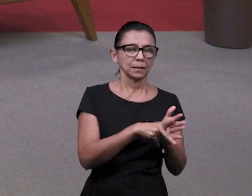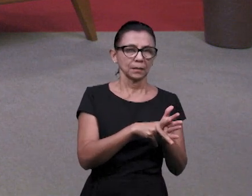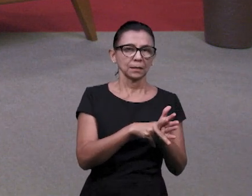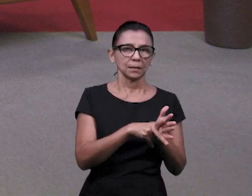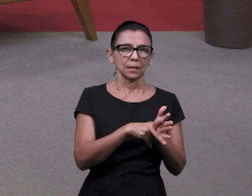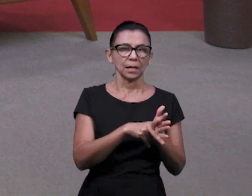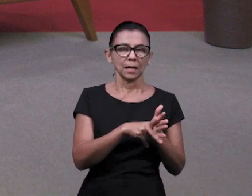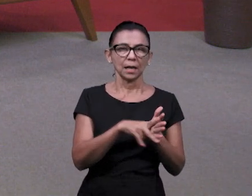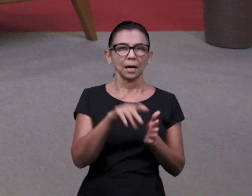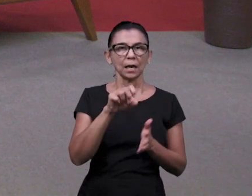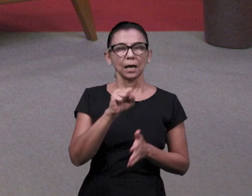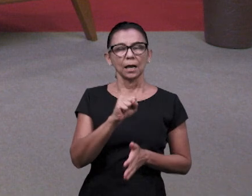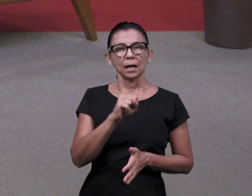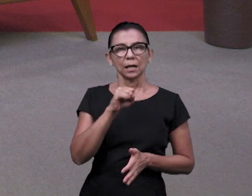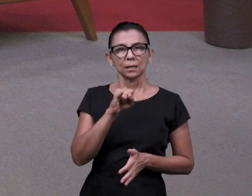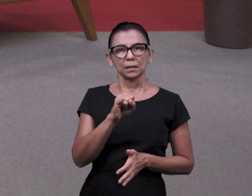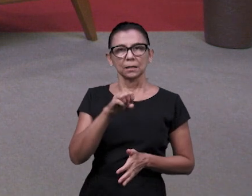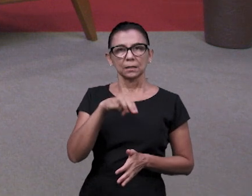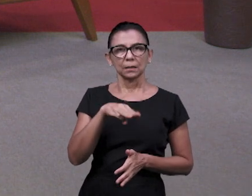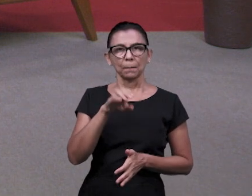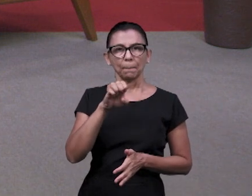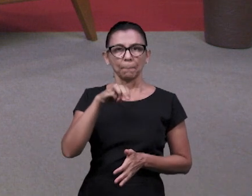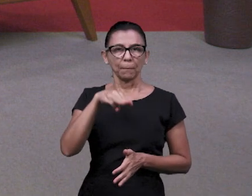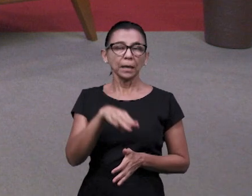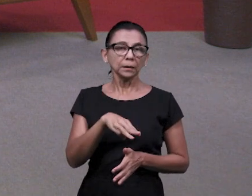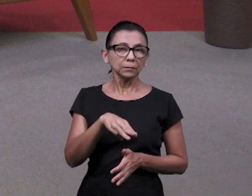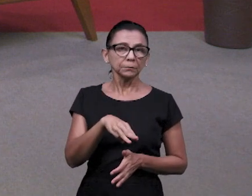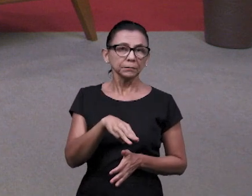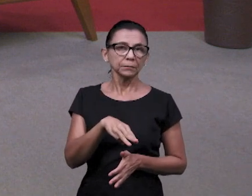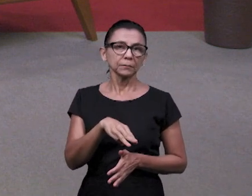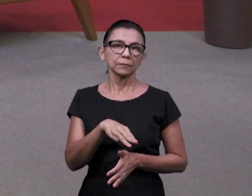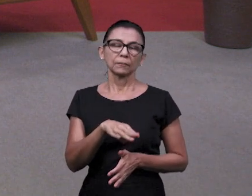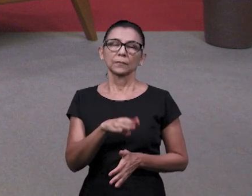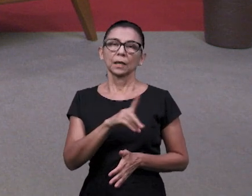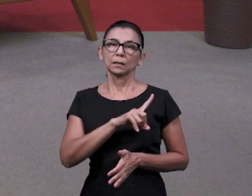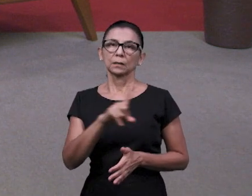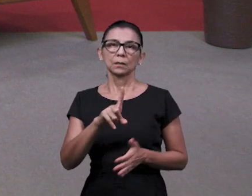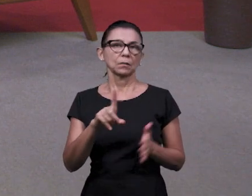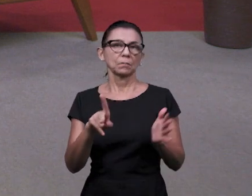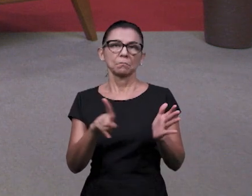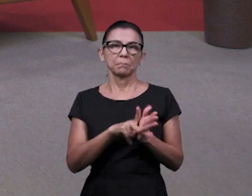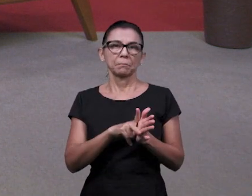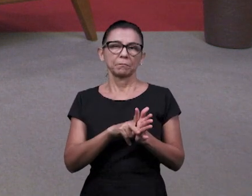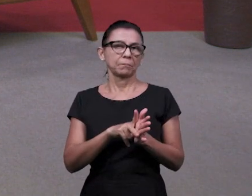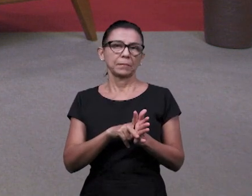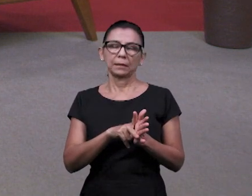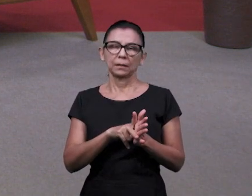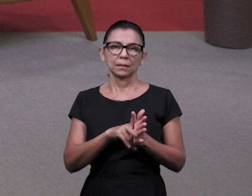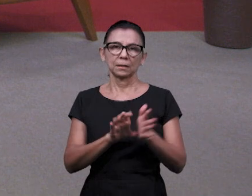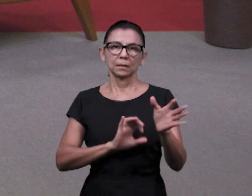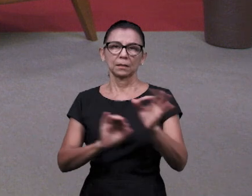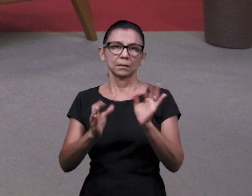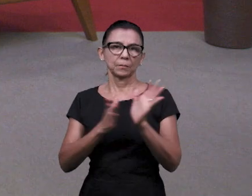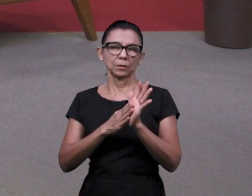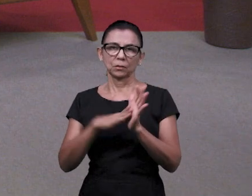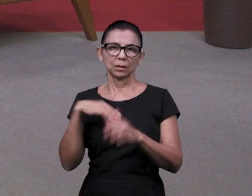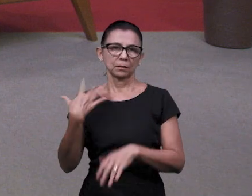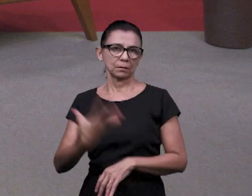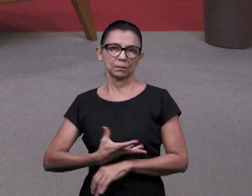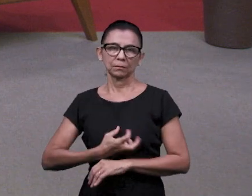vue prophétique. Abzak était sunamite, elle ne faisait pas partie du peuple, donc elle symbolise l'Église